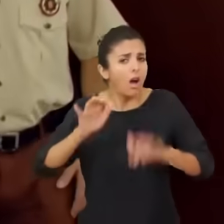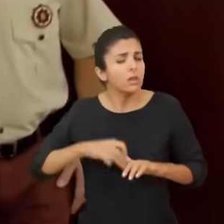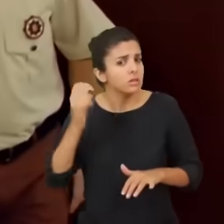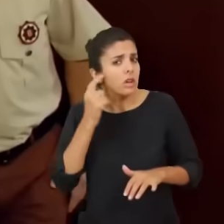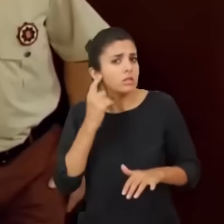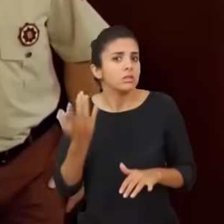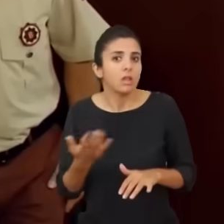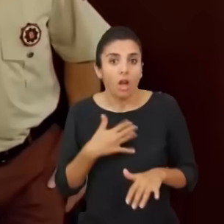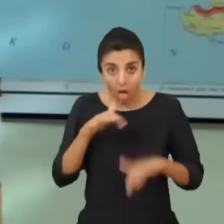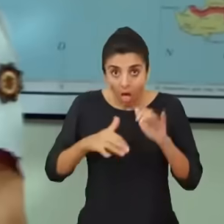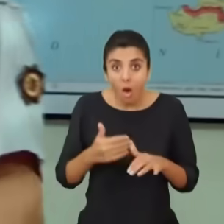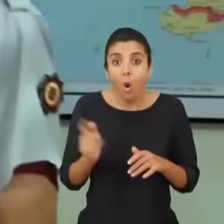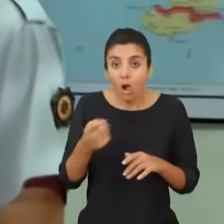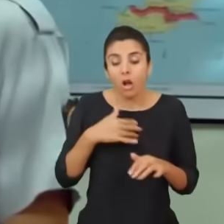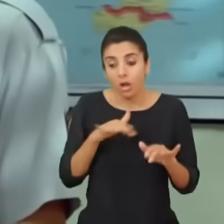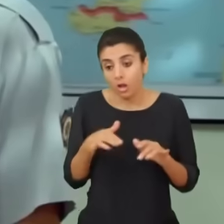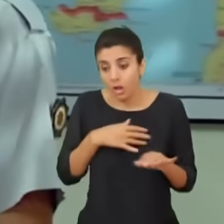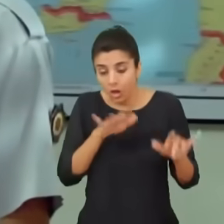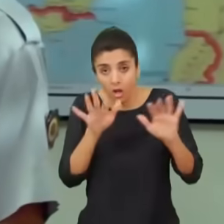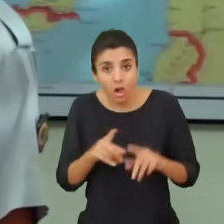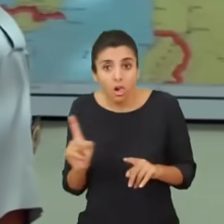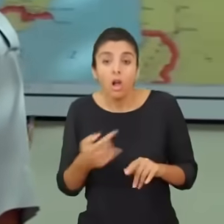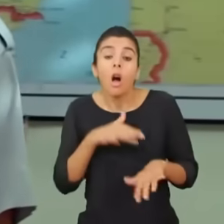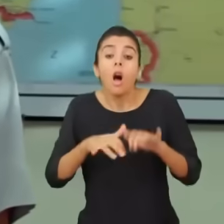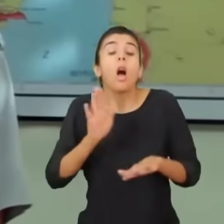Ama vurmadan nasıl yazacağım başkomiserim? Vurmadan işte öyle yaz.